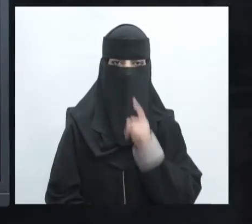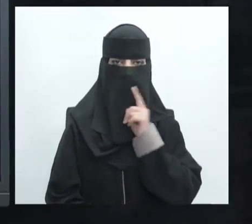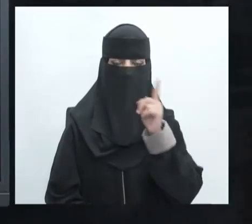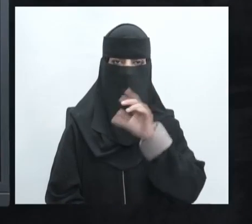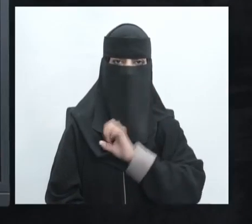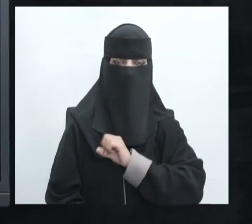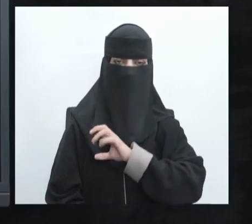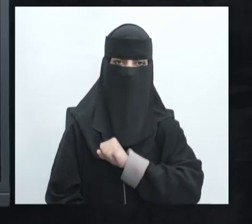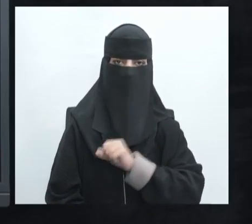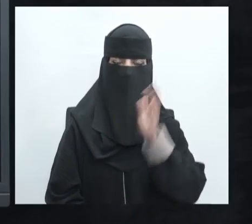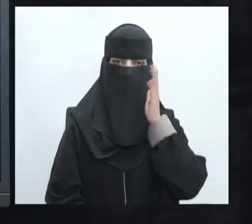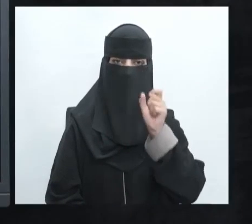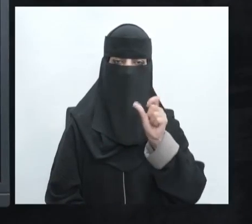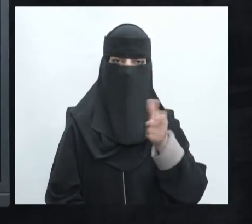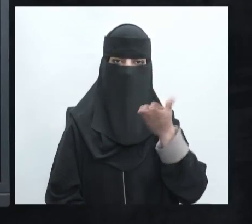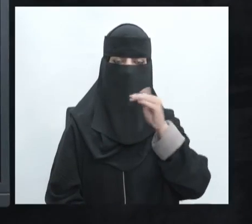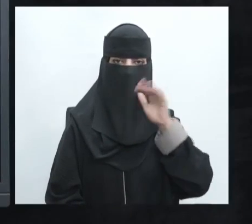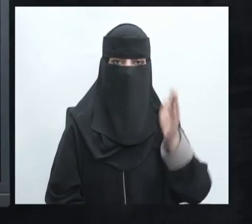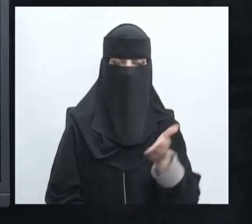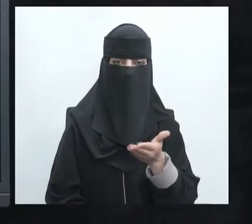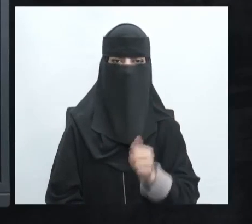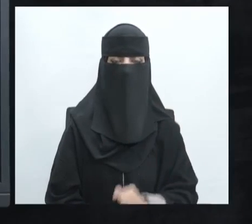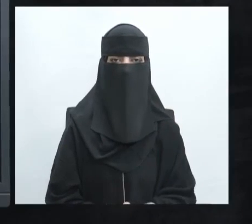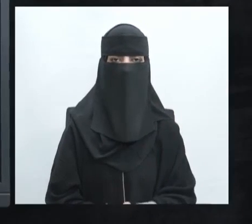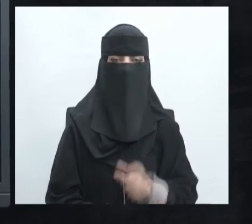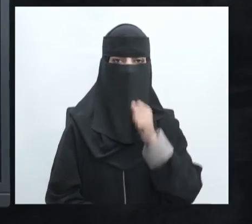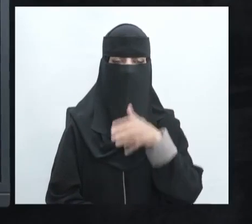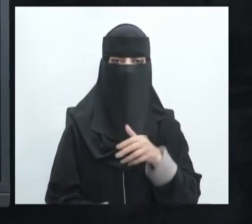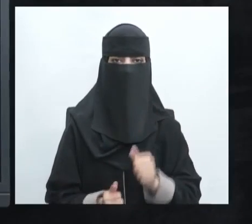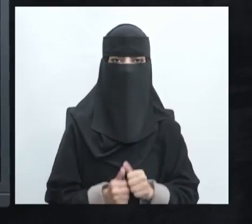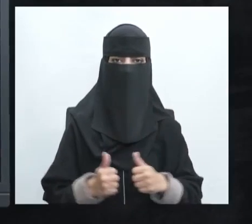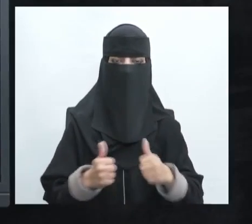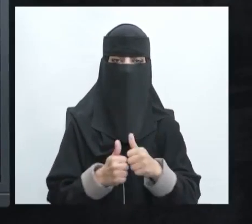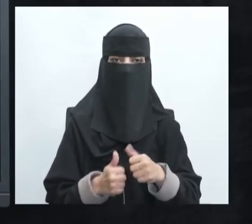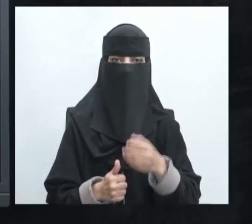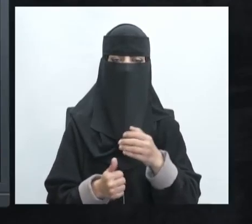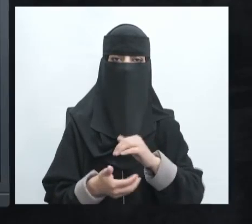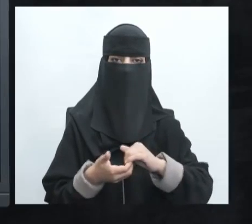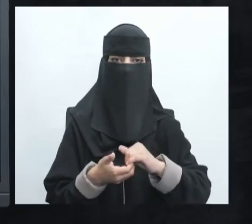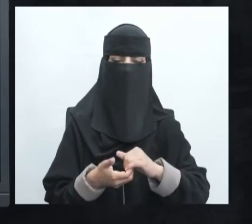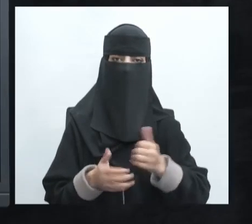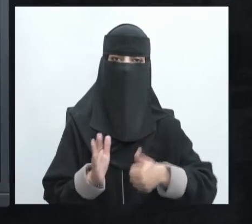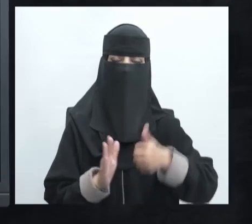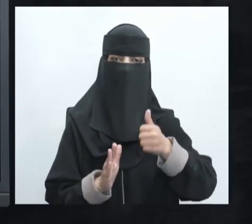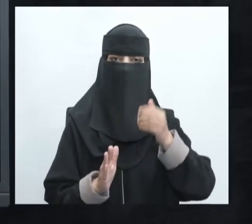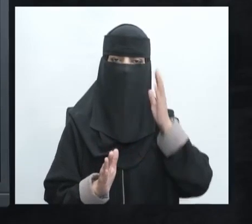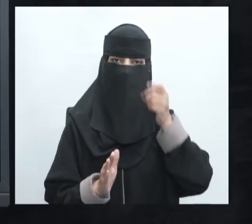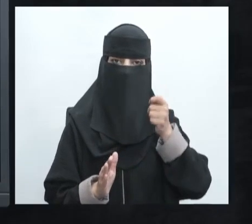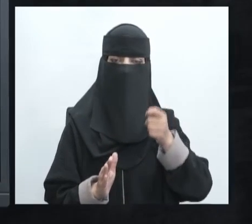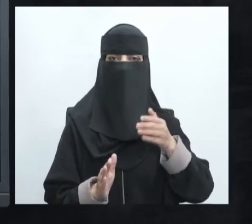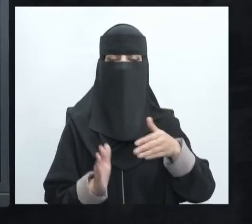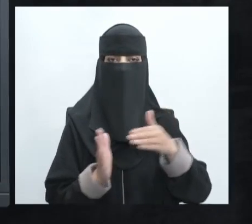بسم الله الرحمن الرحيم، والصلاة والسلام على أشرف الأنبياء المرسلين سيدنا محمد وعلى آله وصحبه أفضل الصلاة